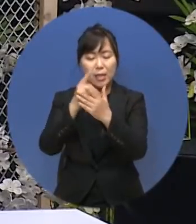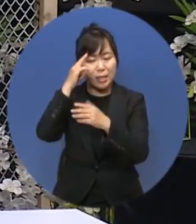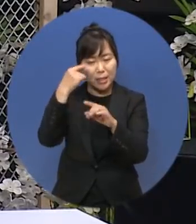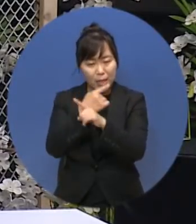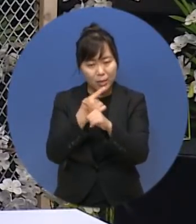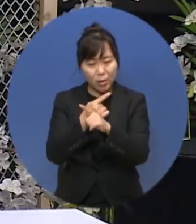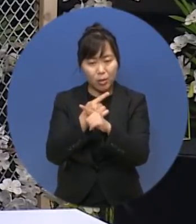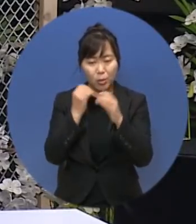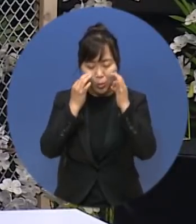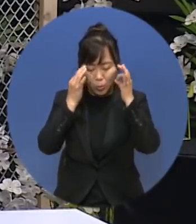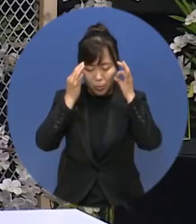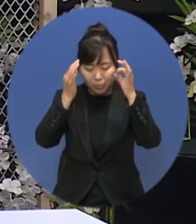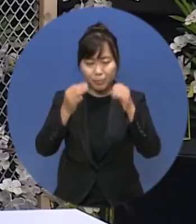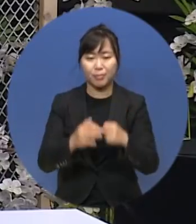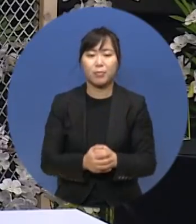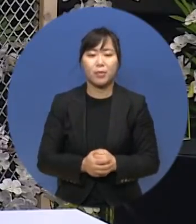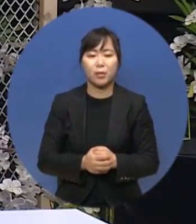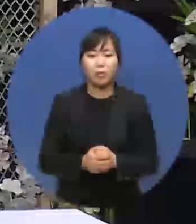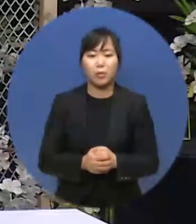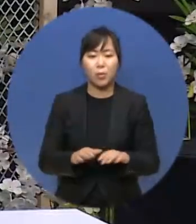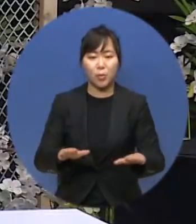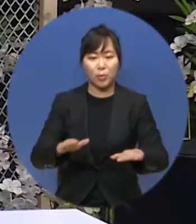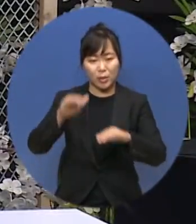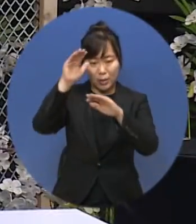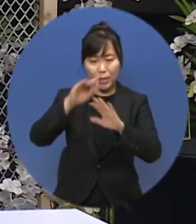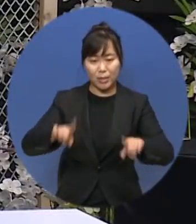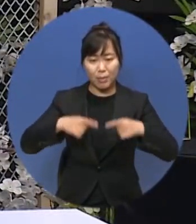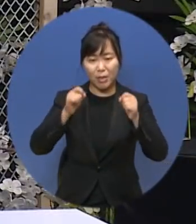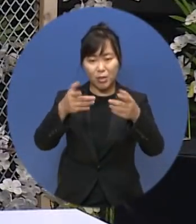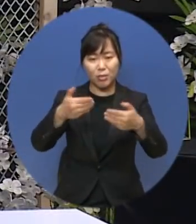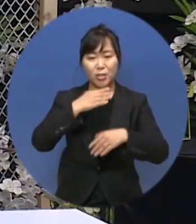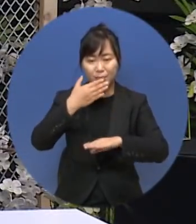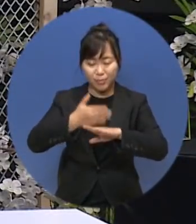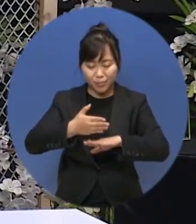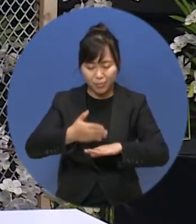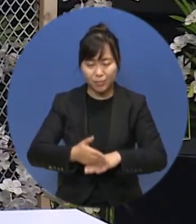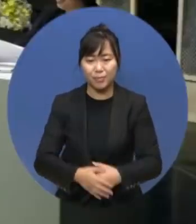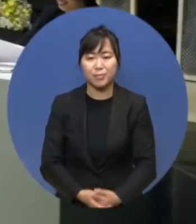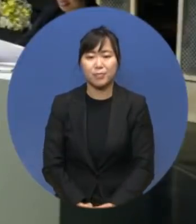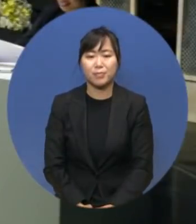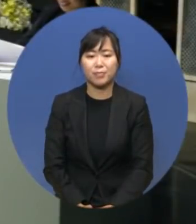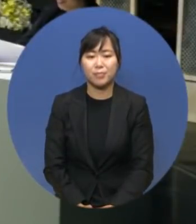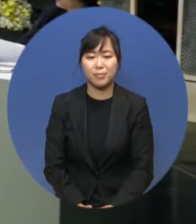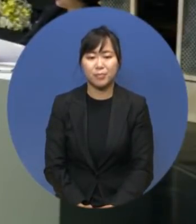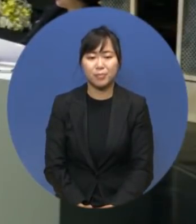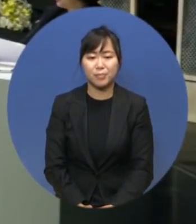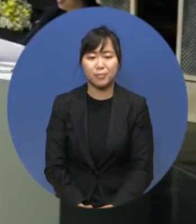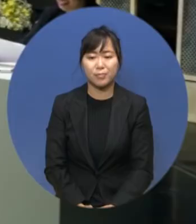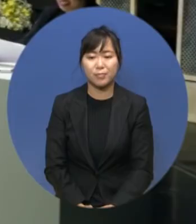적극 노력하고자 합니다. 토크 콘서트 참여 기회를 주셔서 감사합니다.